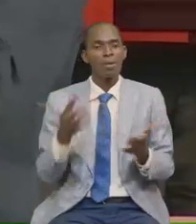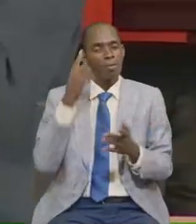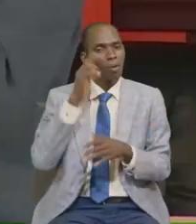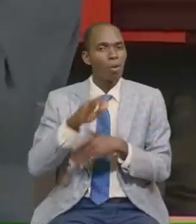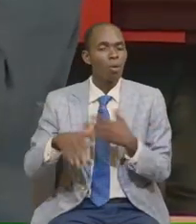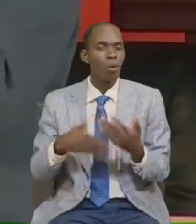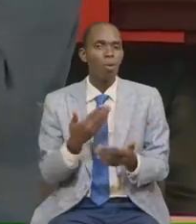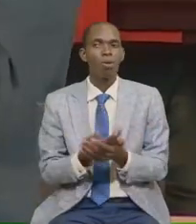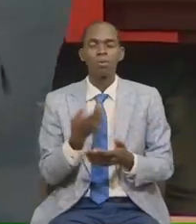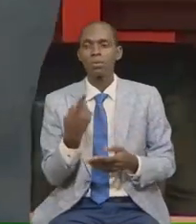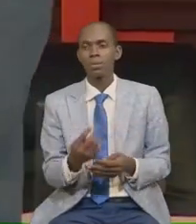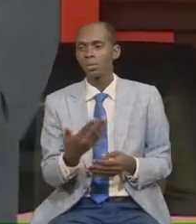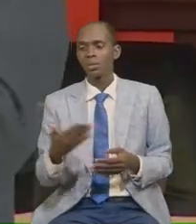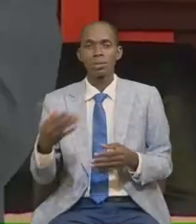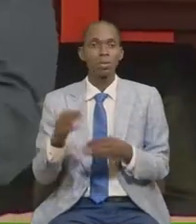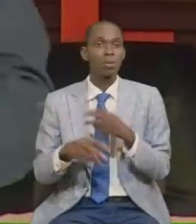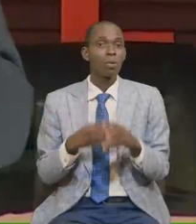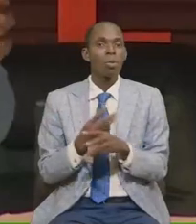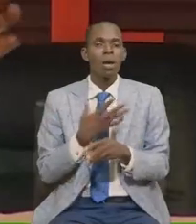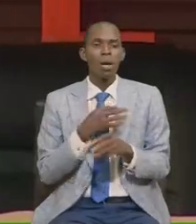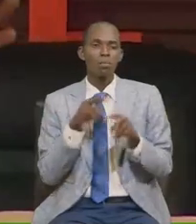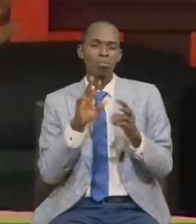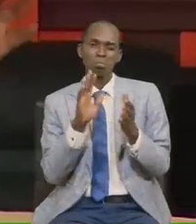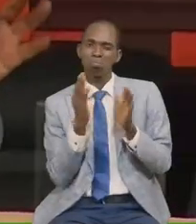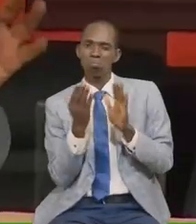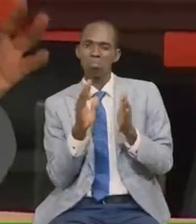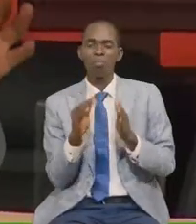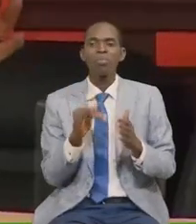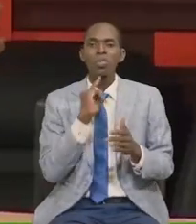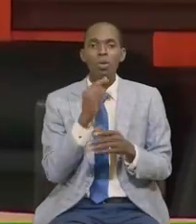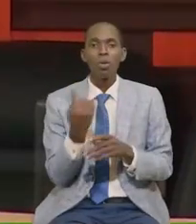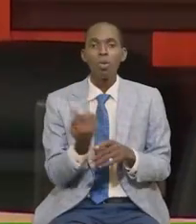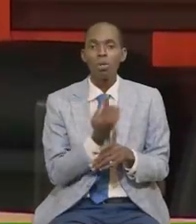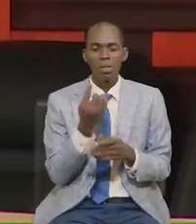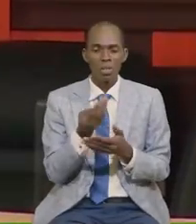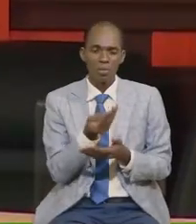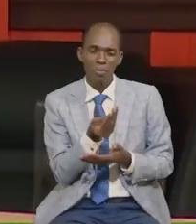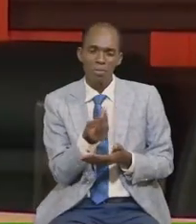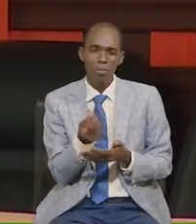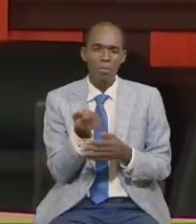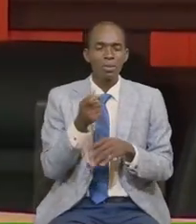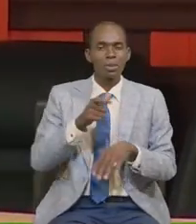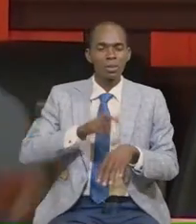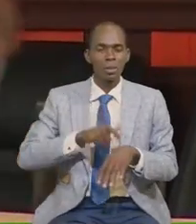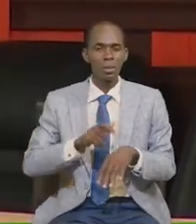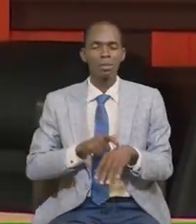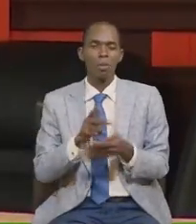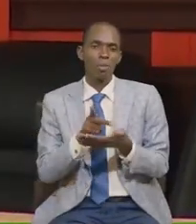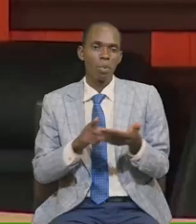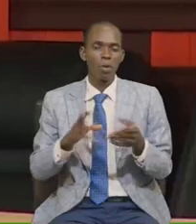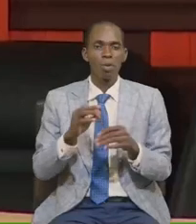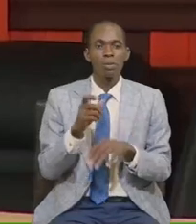dans le monde. Et c'est comme, c'est une partie de leur temps, une fraction de leur temps